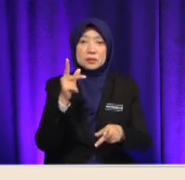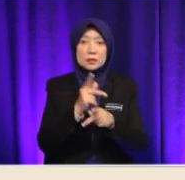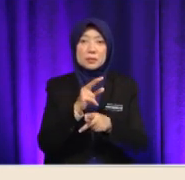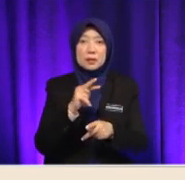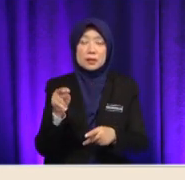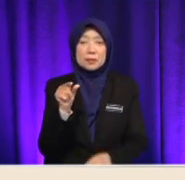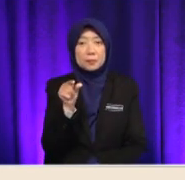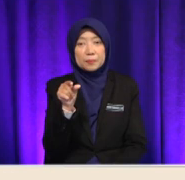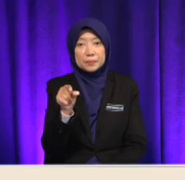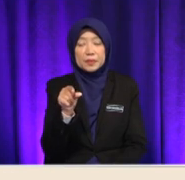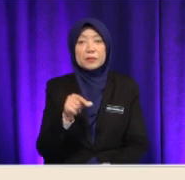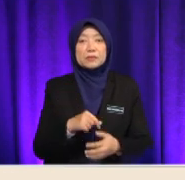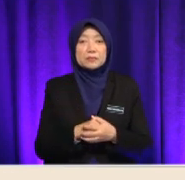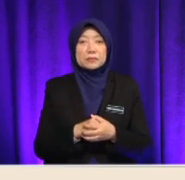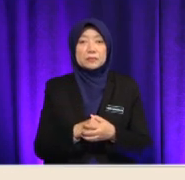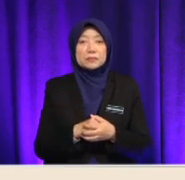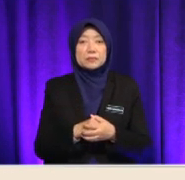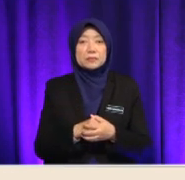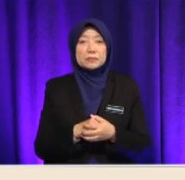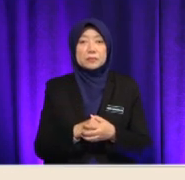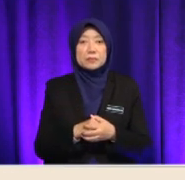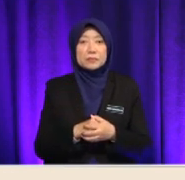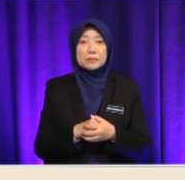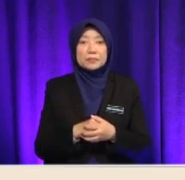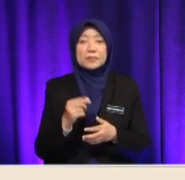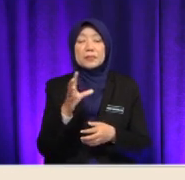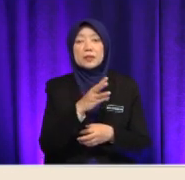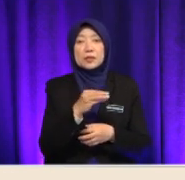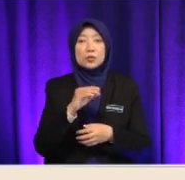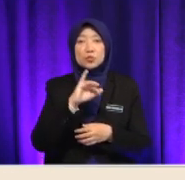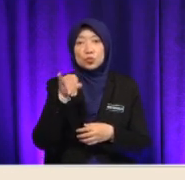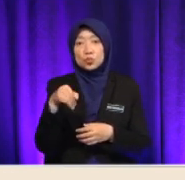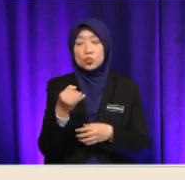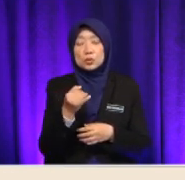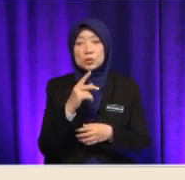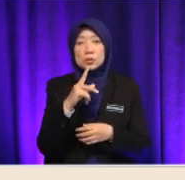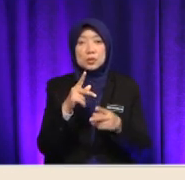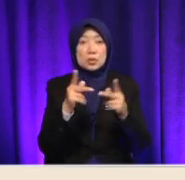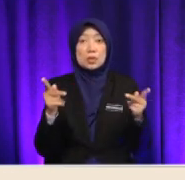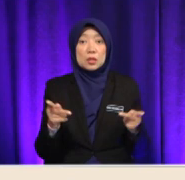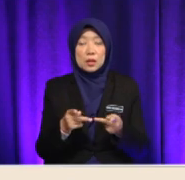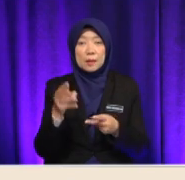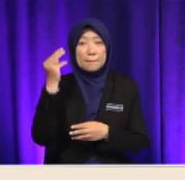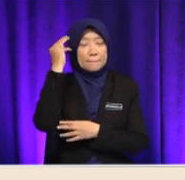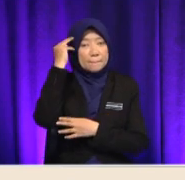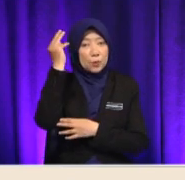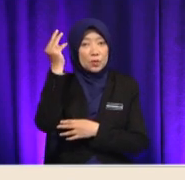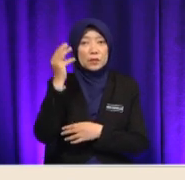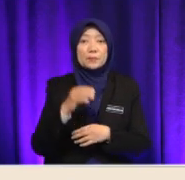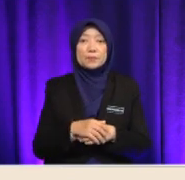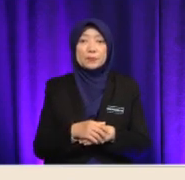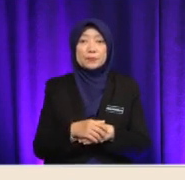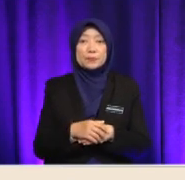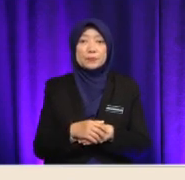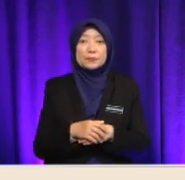pendrive Cakra Crush Cakra padat dan juga Cut Memory Itu adalah dana kita memilih berbagai sumber kemudian